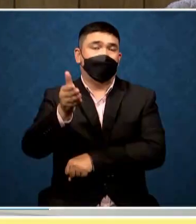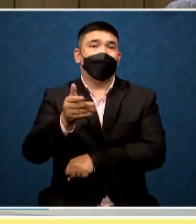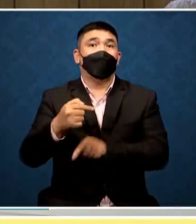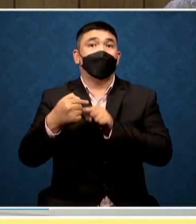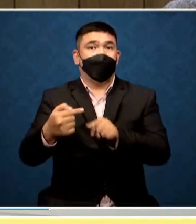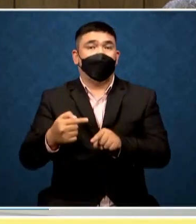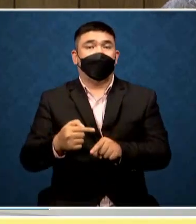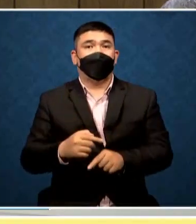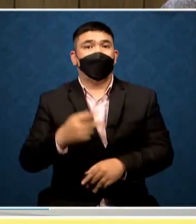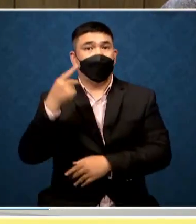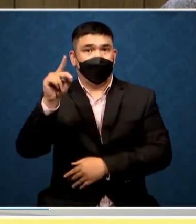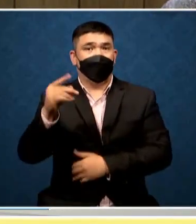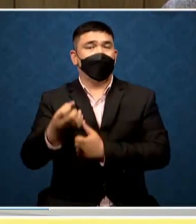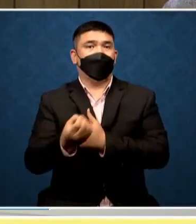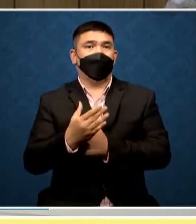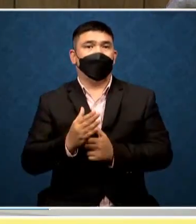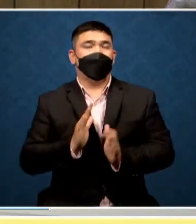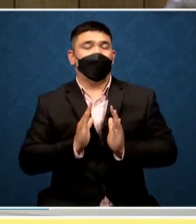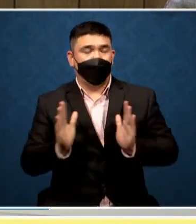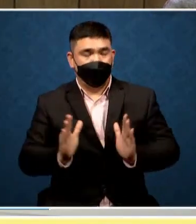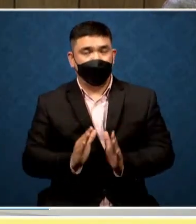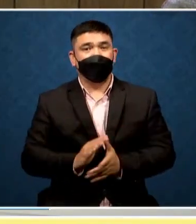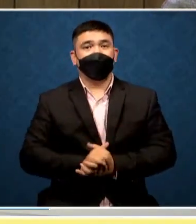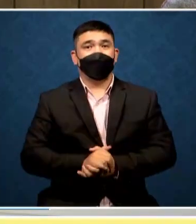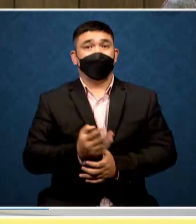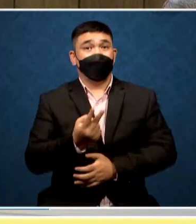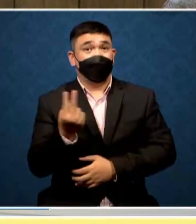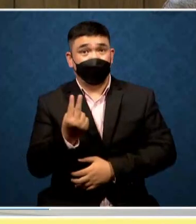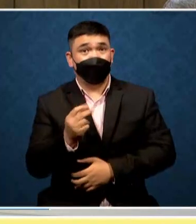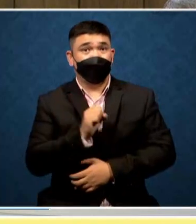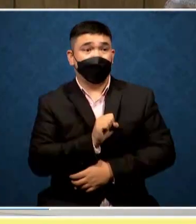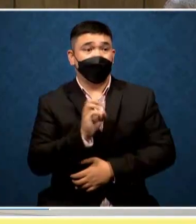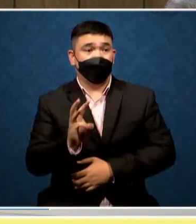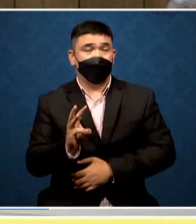ก็ถือว่าเป็นประโยชน์อย่างยิ่งครับกราบขอบพระคุณท่านวุฒิสภา